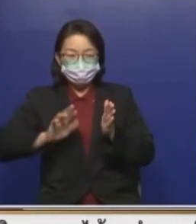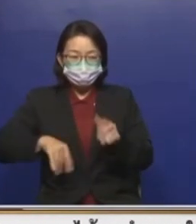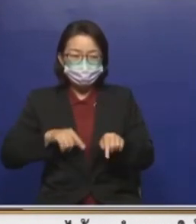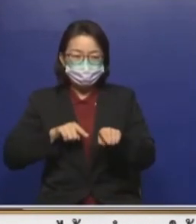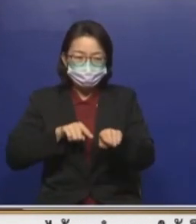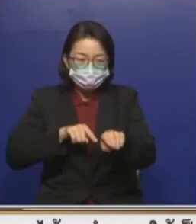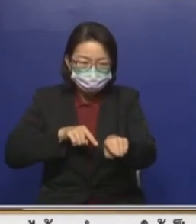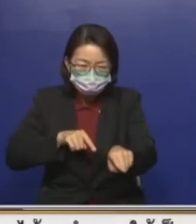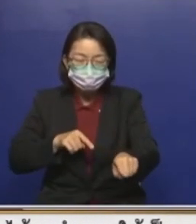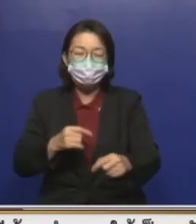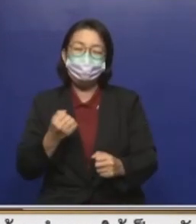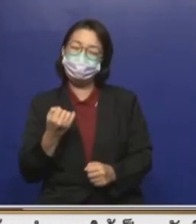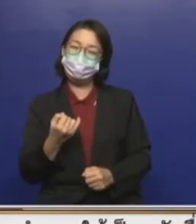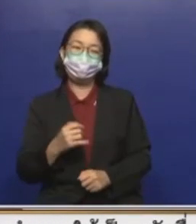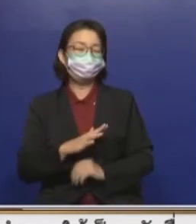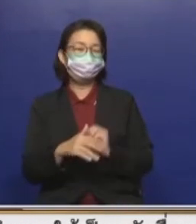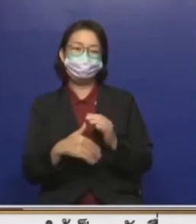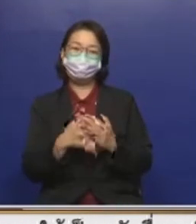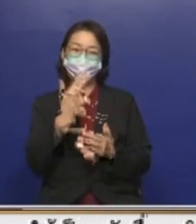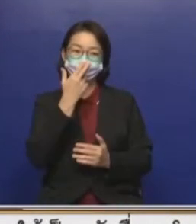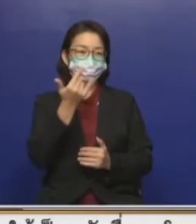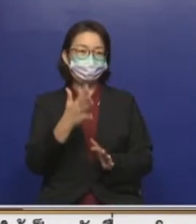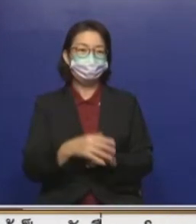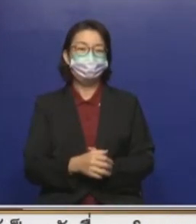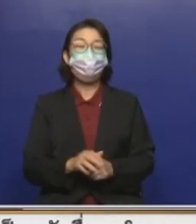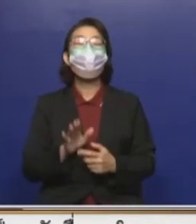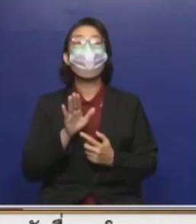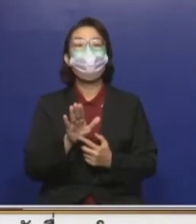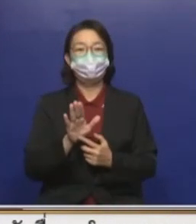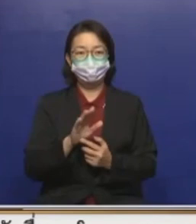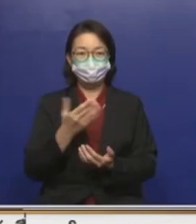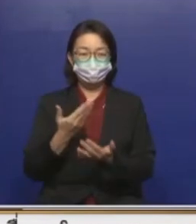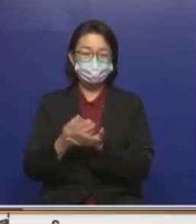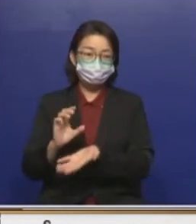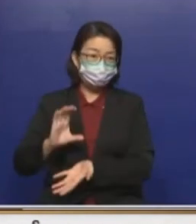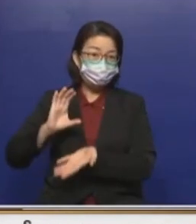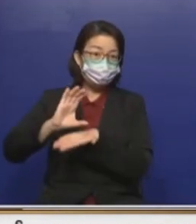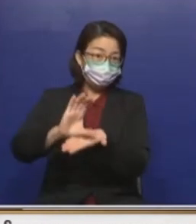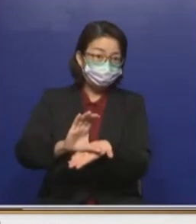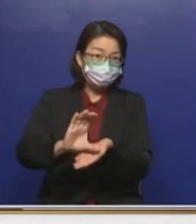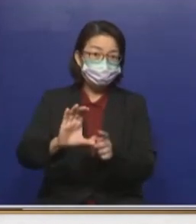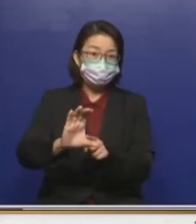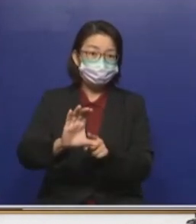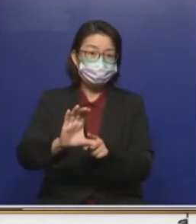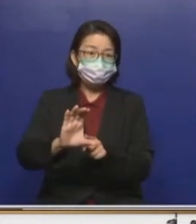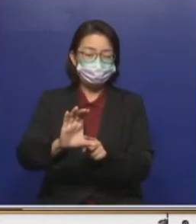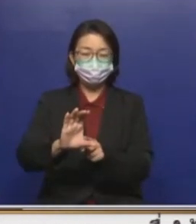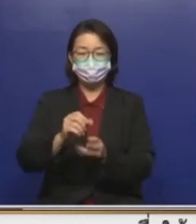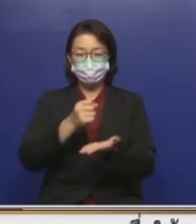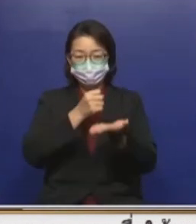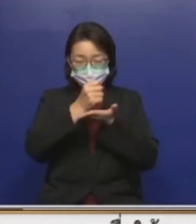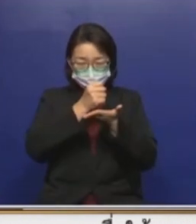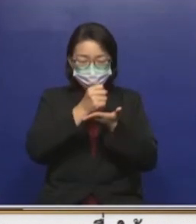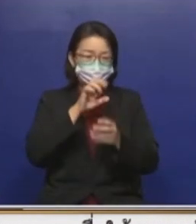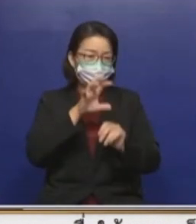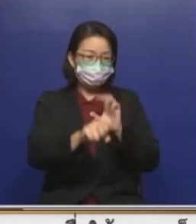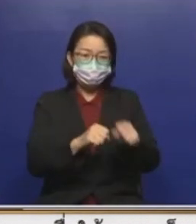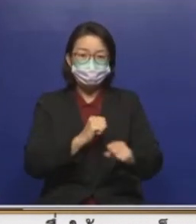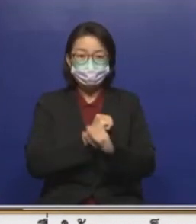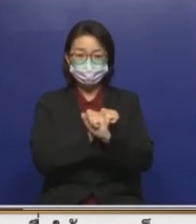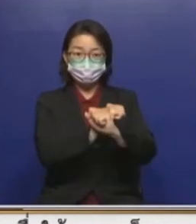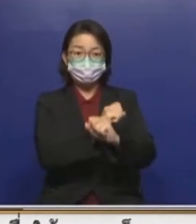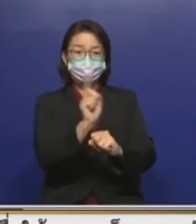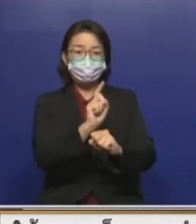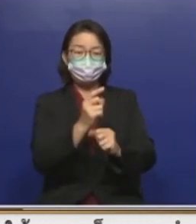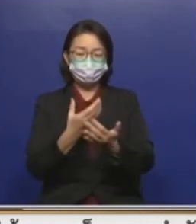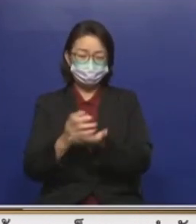ค่ะดิฉันขอยกตัวอย่างนะคะกรอบการใช้งบประมาณในเรื่องการปราบปรามยาเสพติดรัฐบาลใช้งบประมาณจำนวน